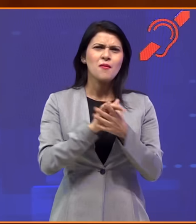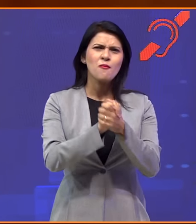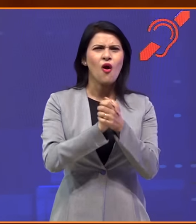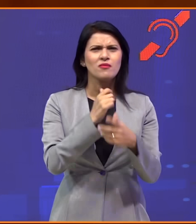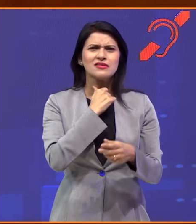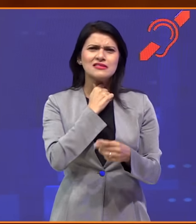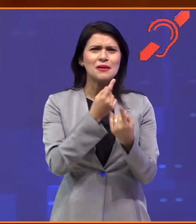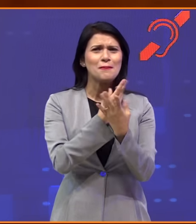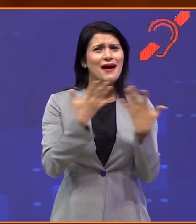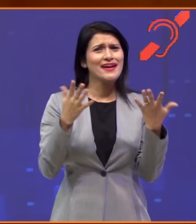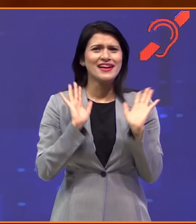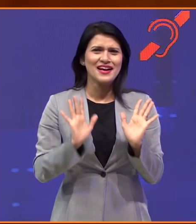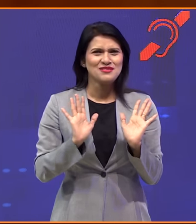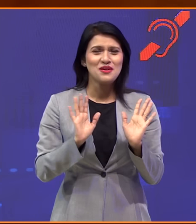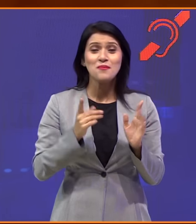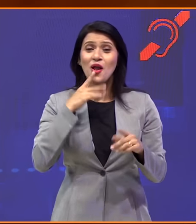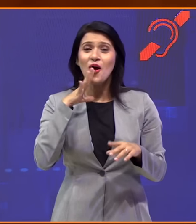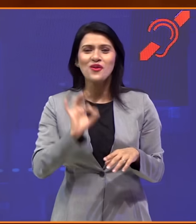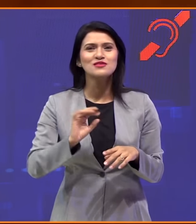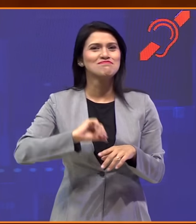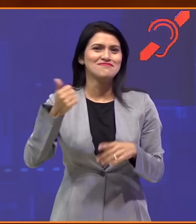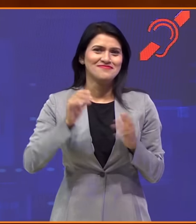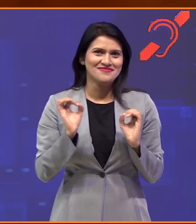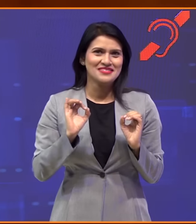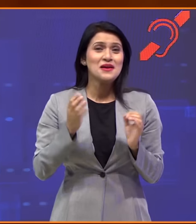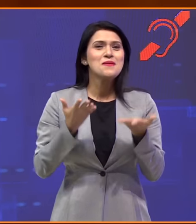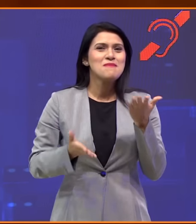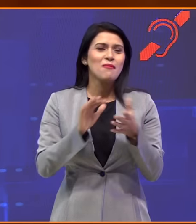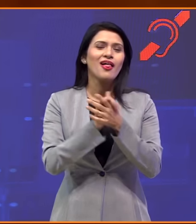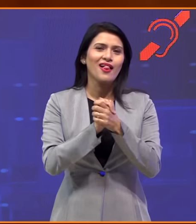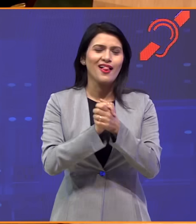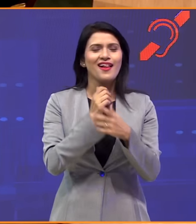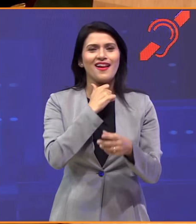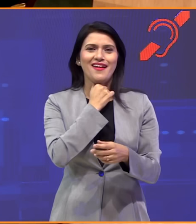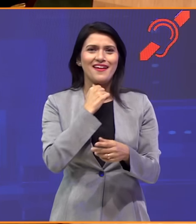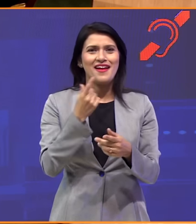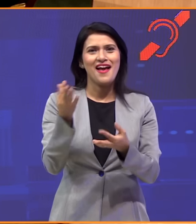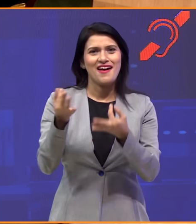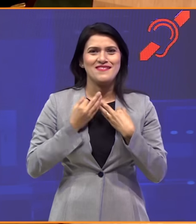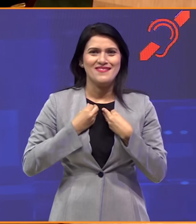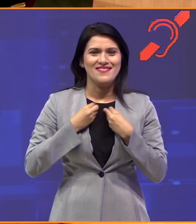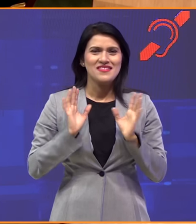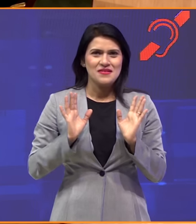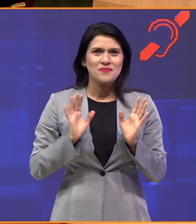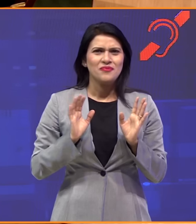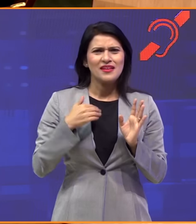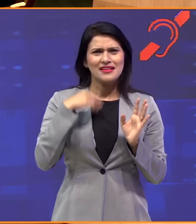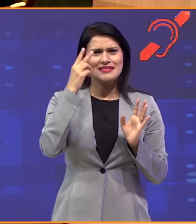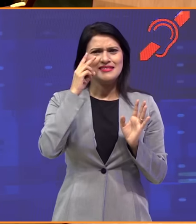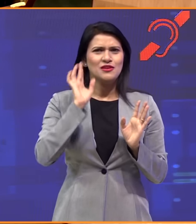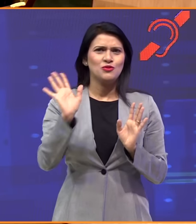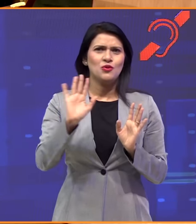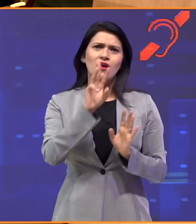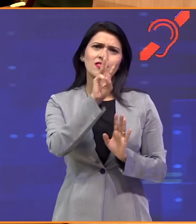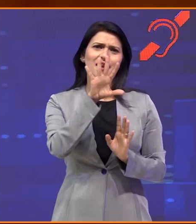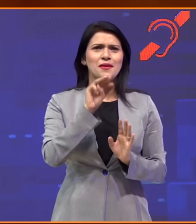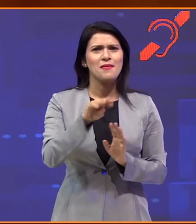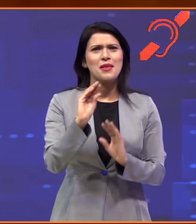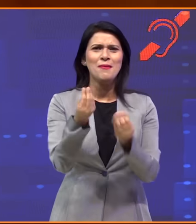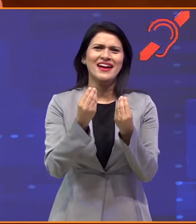किए गए लेकिन कुछ हुआ नहीं यह भी एक वादा है जो राम गोपाल वर्मा जी कर रहे हैं तो मैंने कहा नहीं नहीं सर व 35000 वाला दे